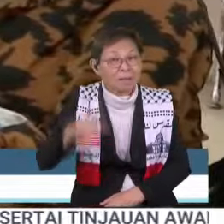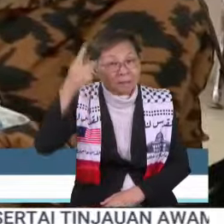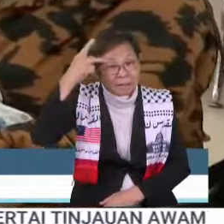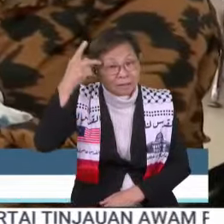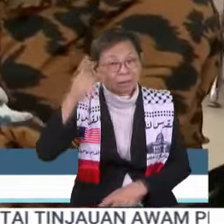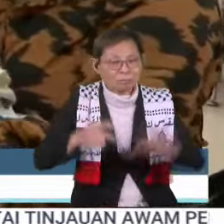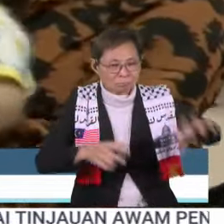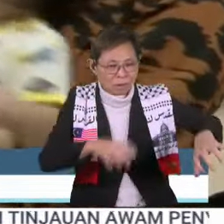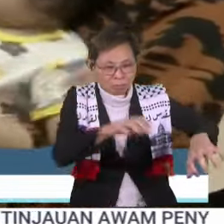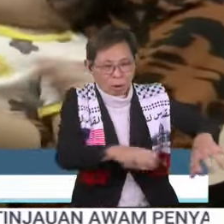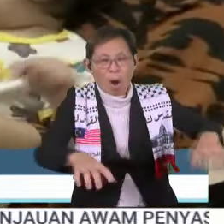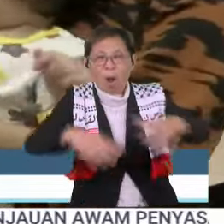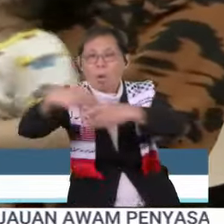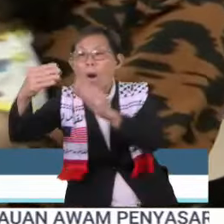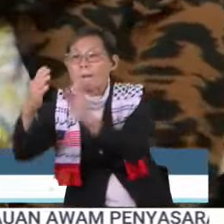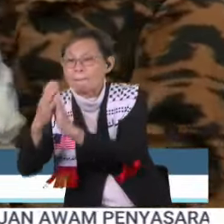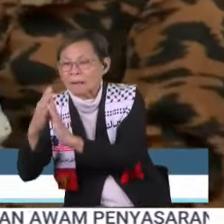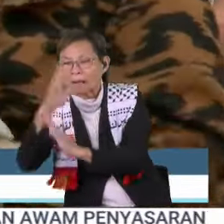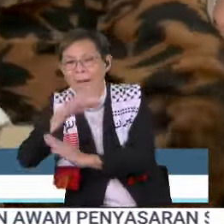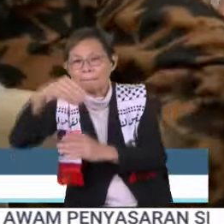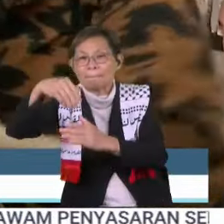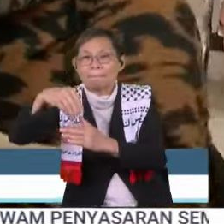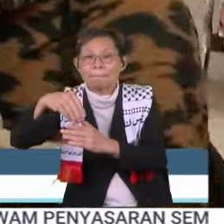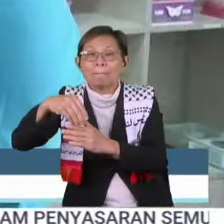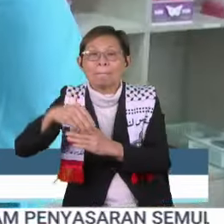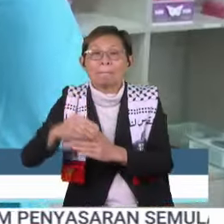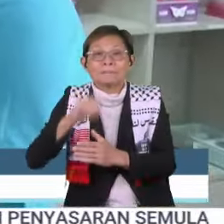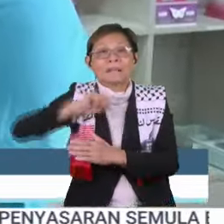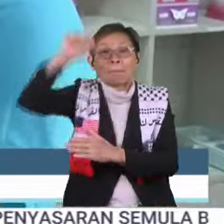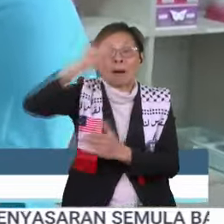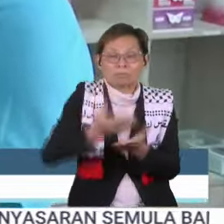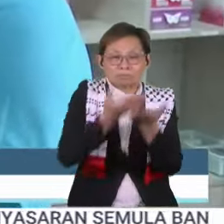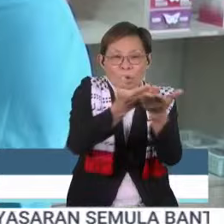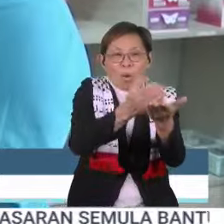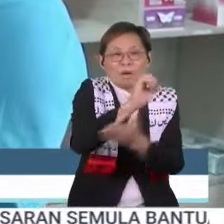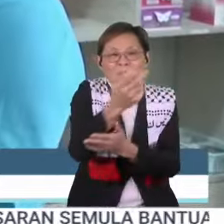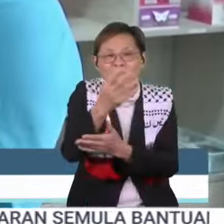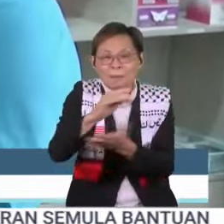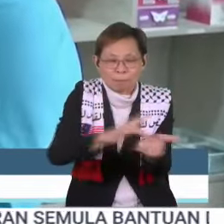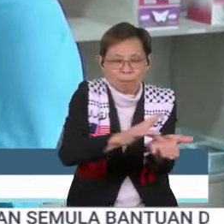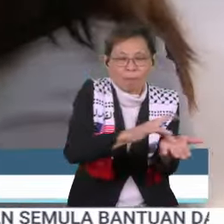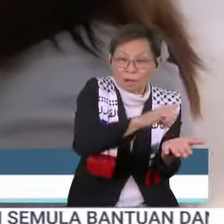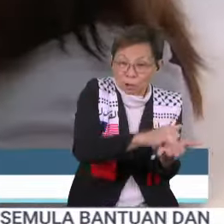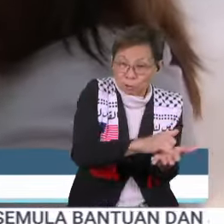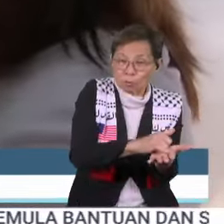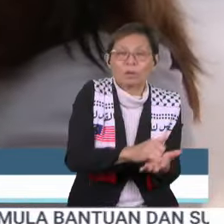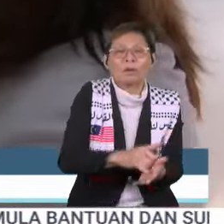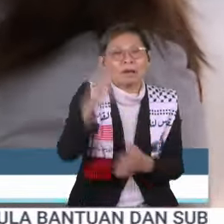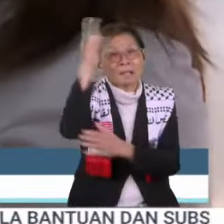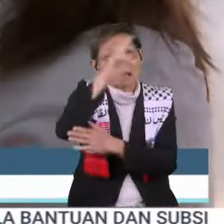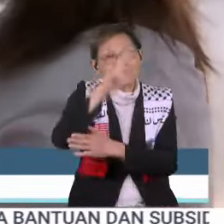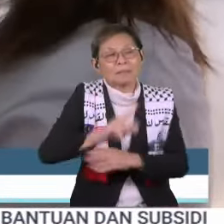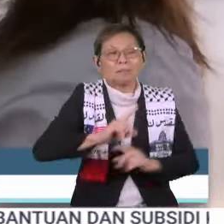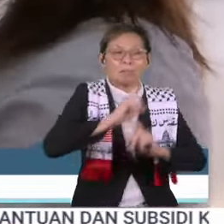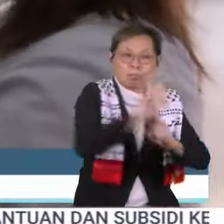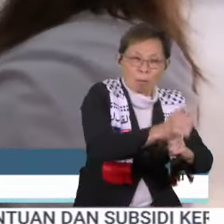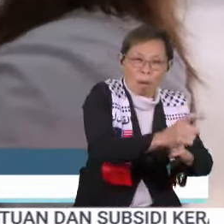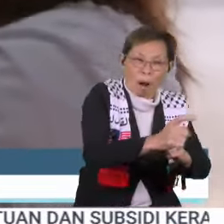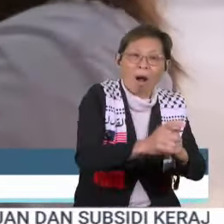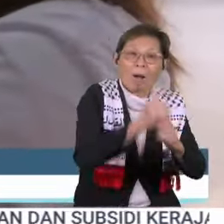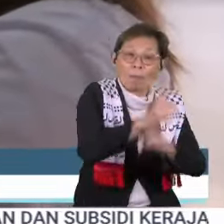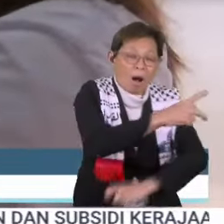beberapa daerah luar bandar dan pedalaman Sabah yang menawarkan skim perubatan itu. Usaha kerajaan memberi kemudahan